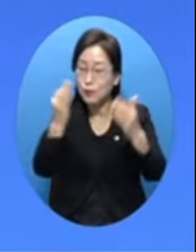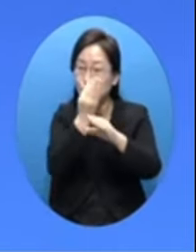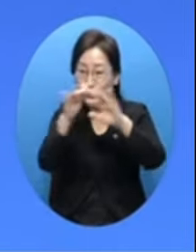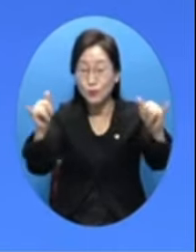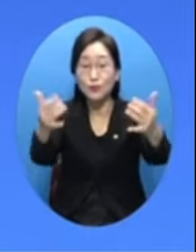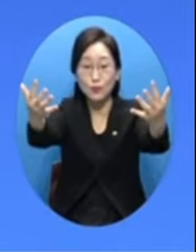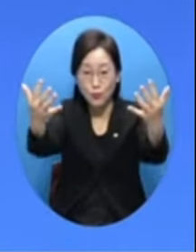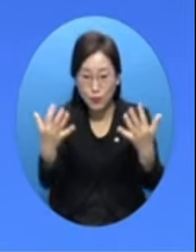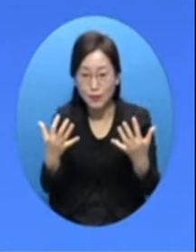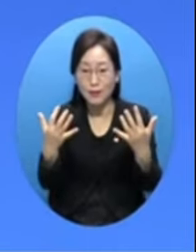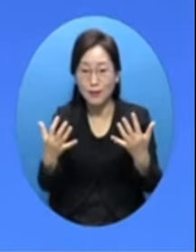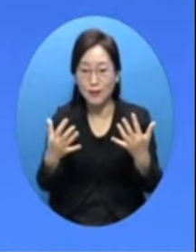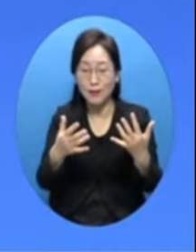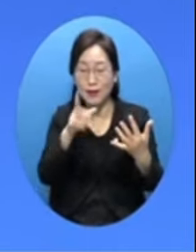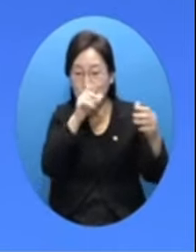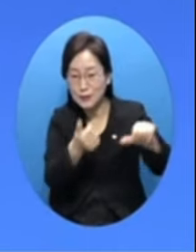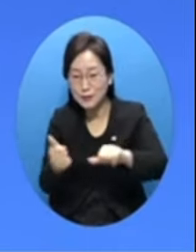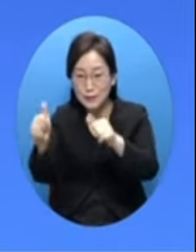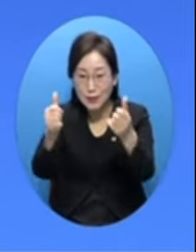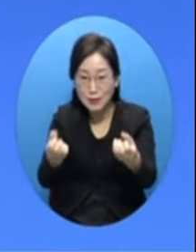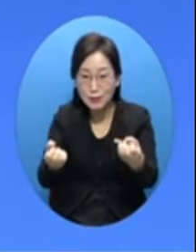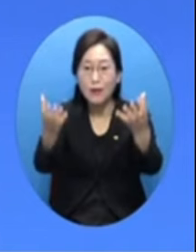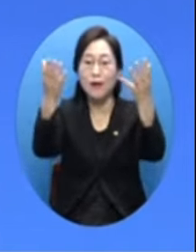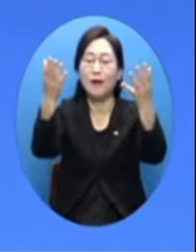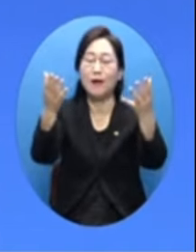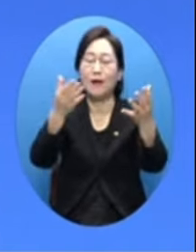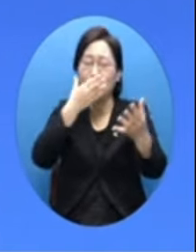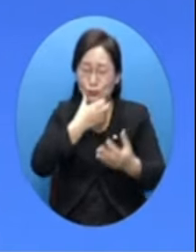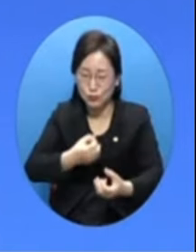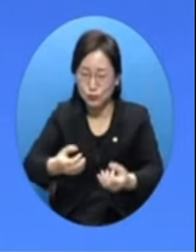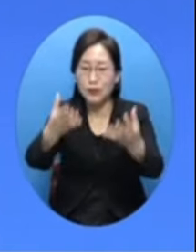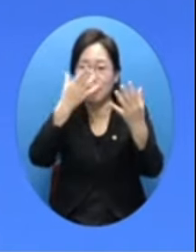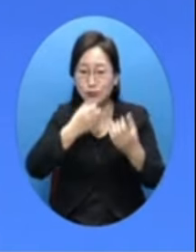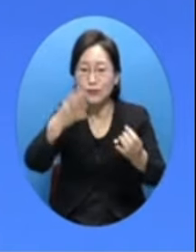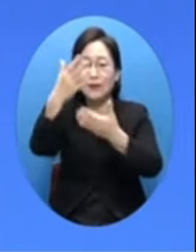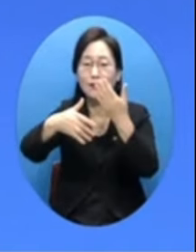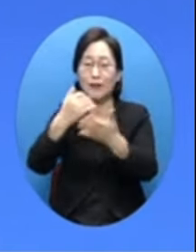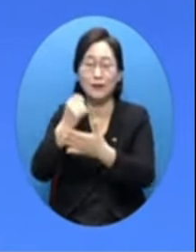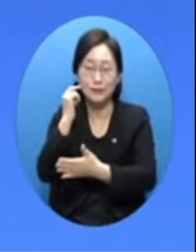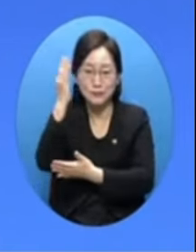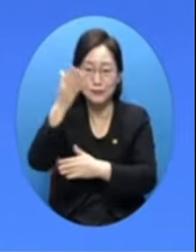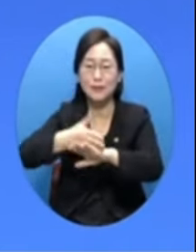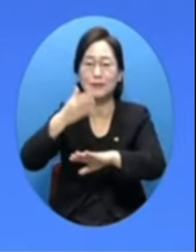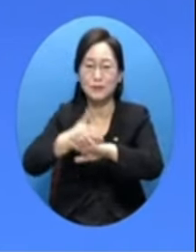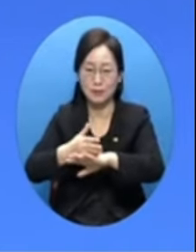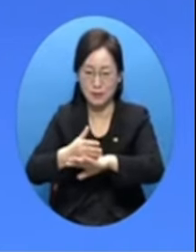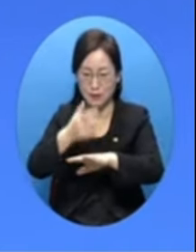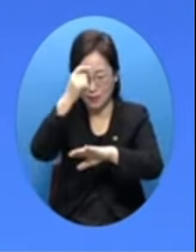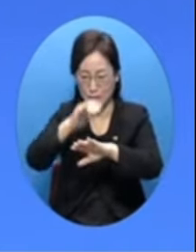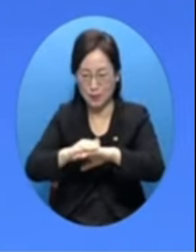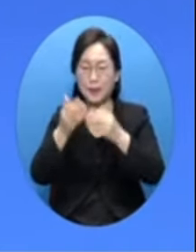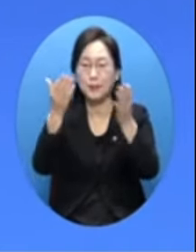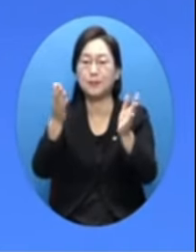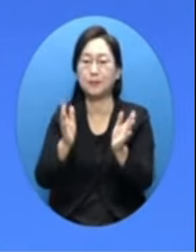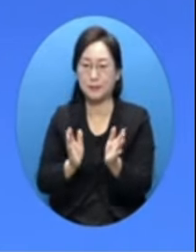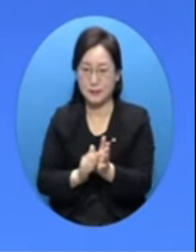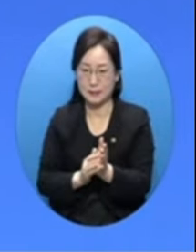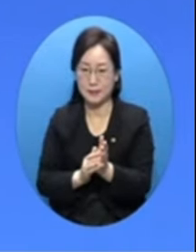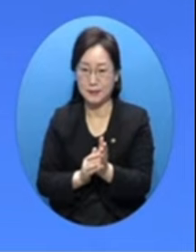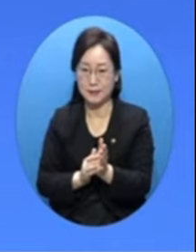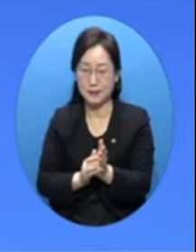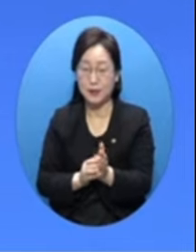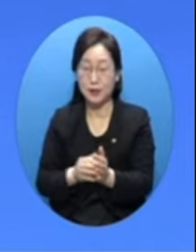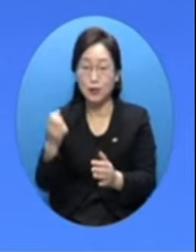침례식에 참여해서 침내 받 사람을 축하하고 하나님께 감사하는 예배를 드렸습니다 독이